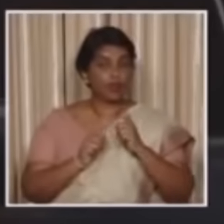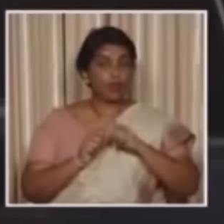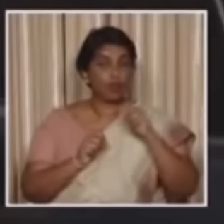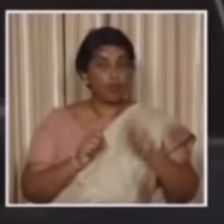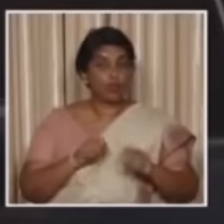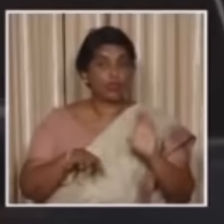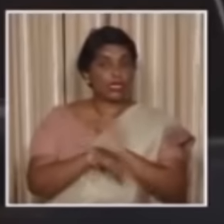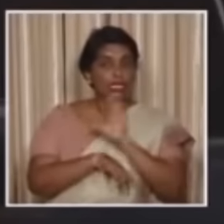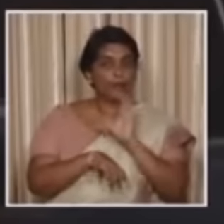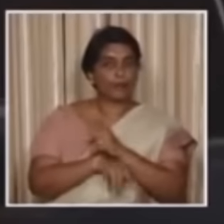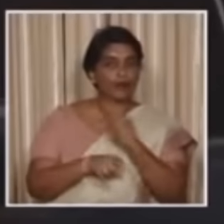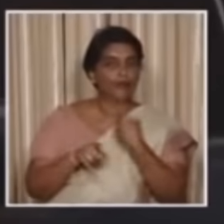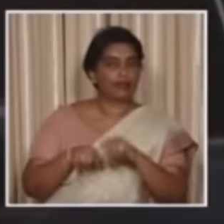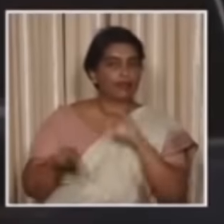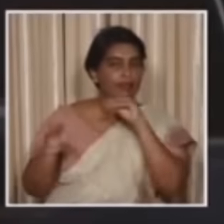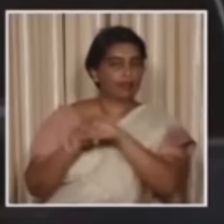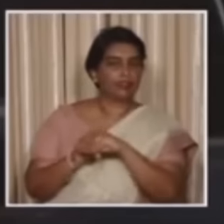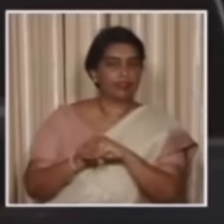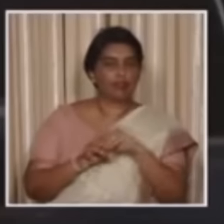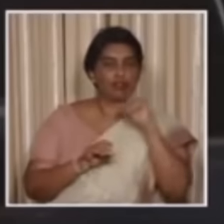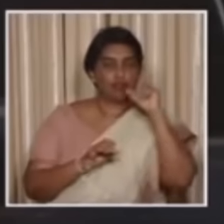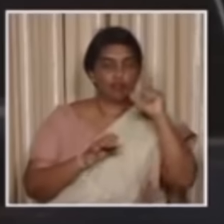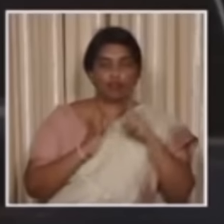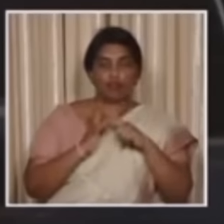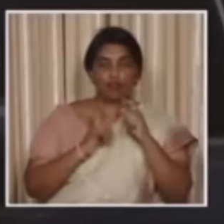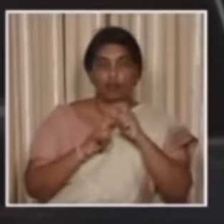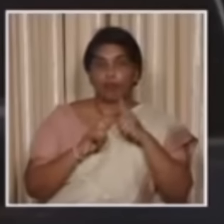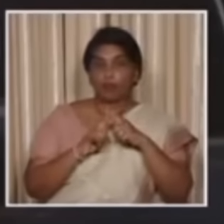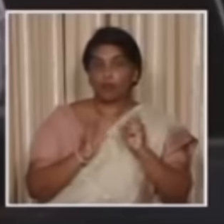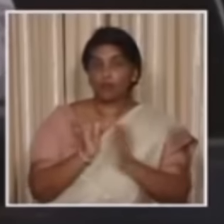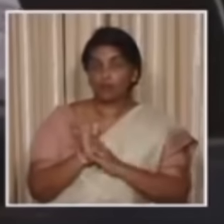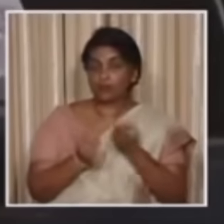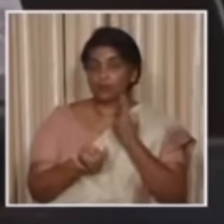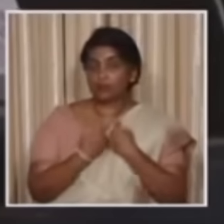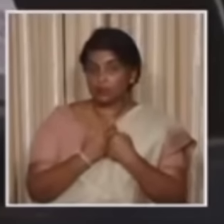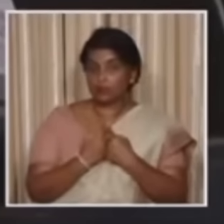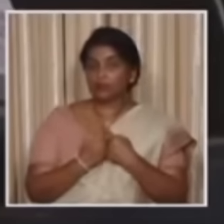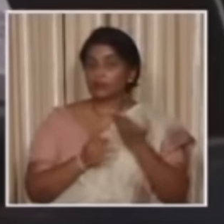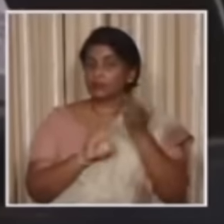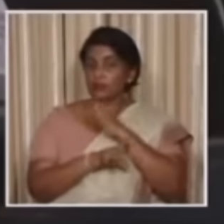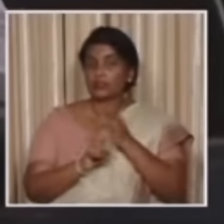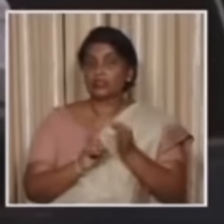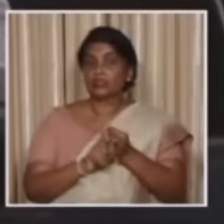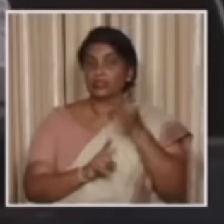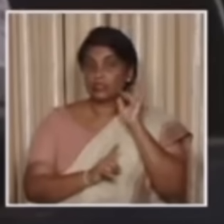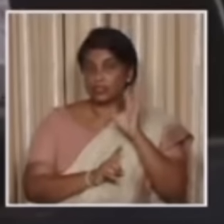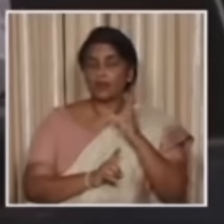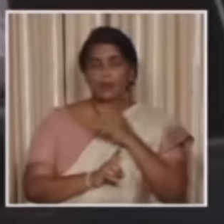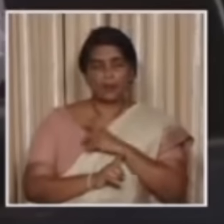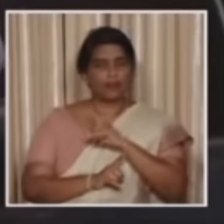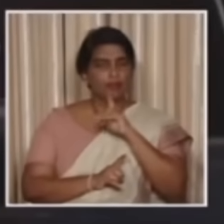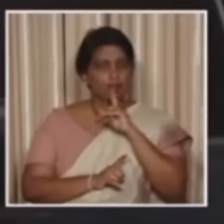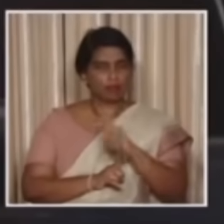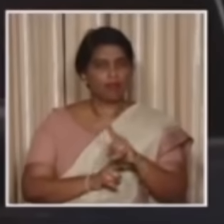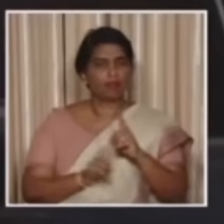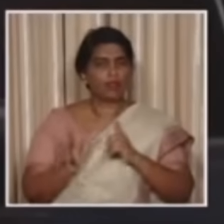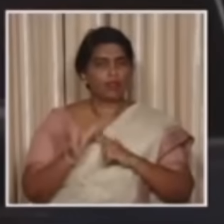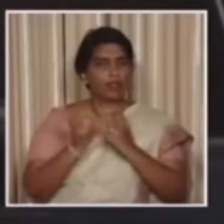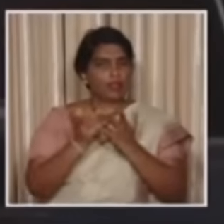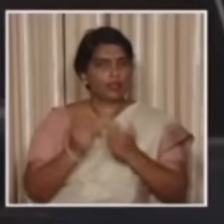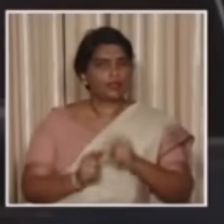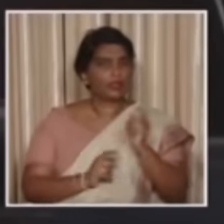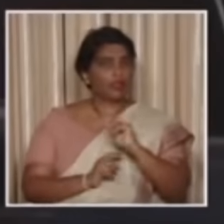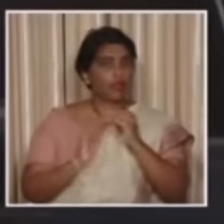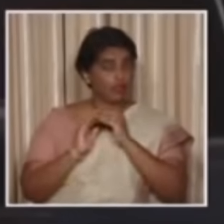कंप्यूटर इतर तिबुणे एक कमिटी विमर्शने एवकट हिटपु सभापति अहन विघनकाधिपत